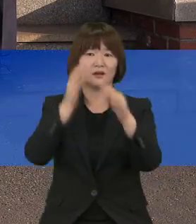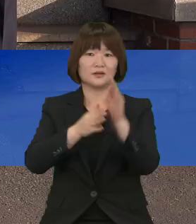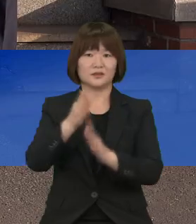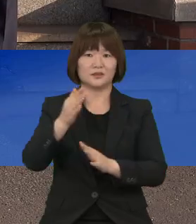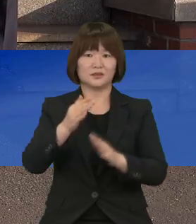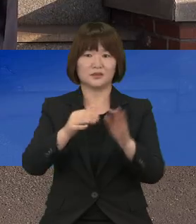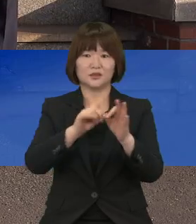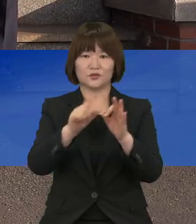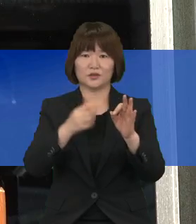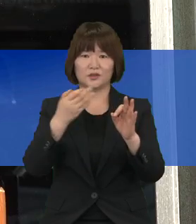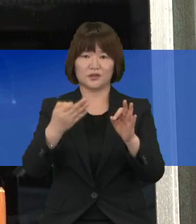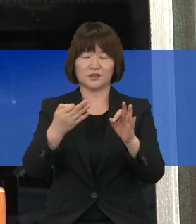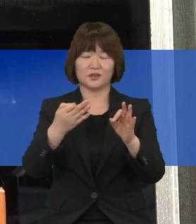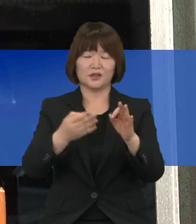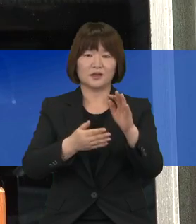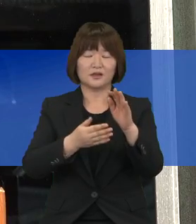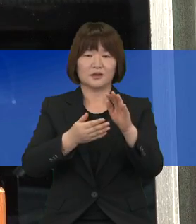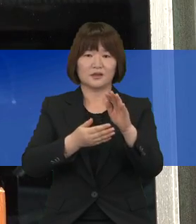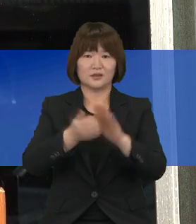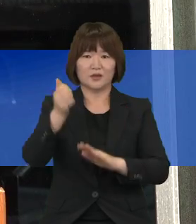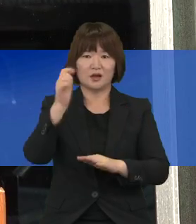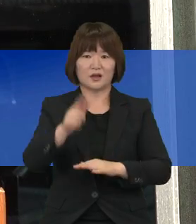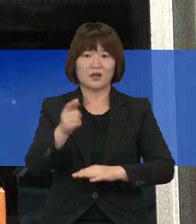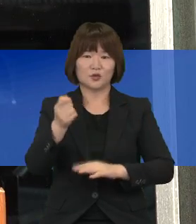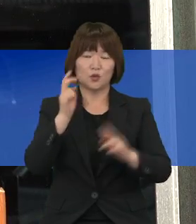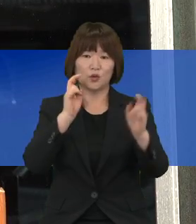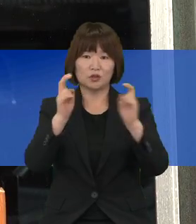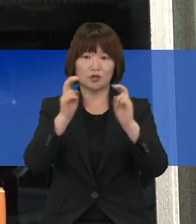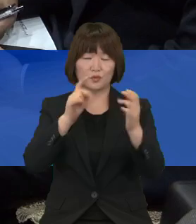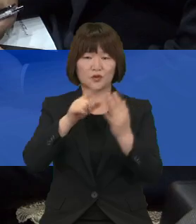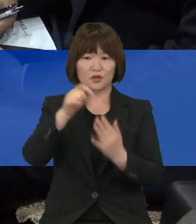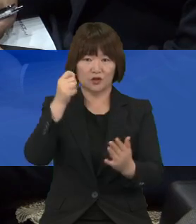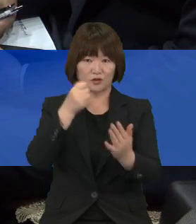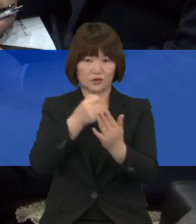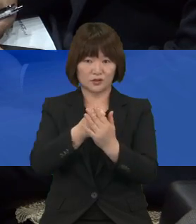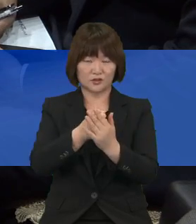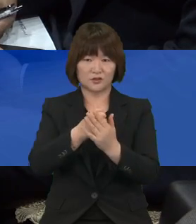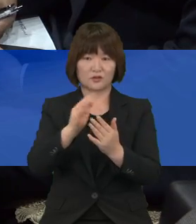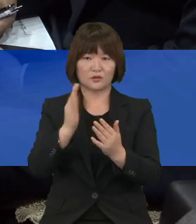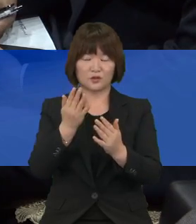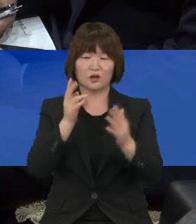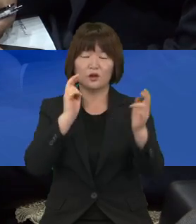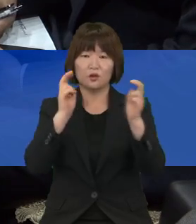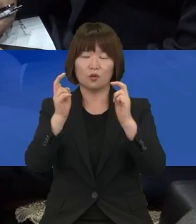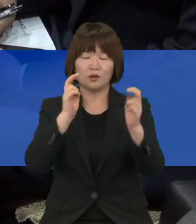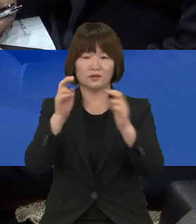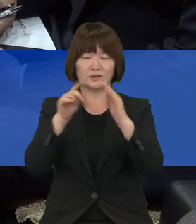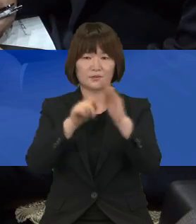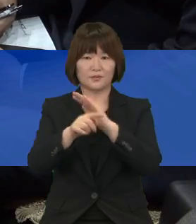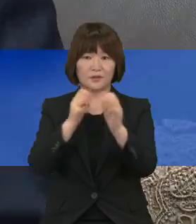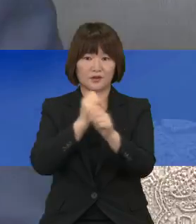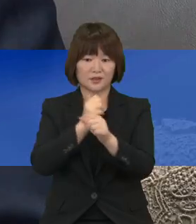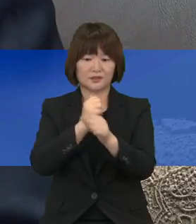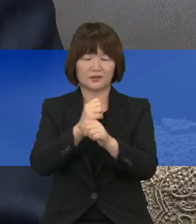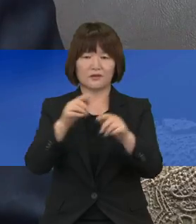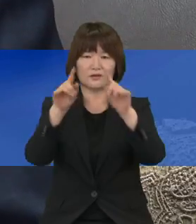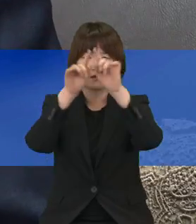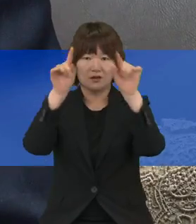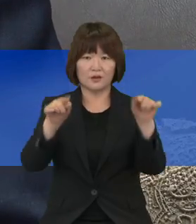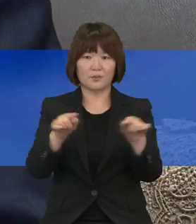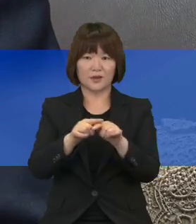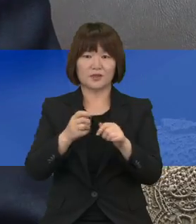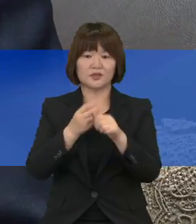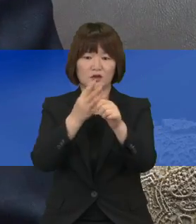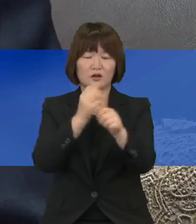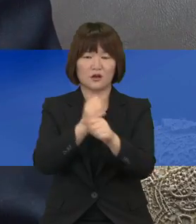포항시는 14일 2019년 유망 강소기업으로 지정된 주식회사 남부정밀, 주식회사 동주산업을 방문해 현판을